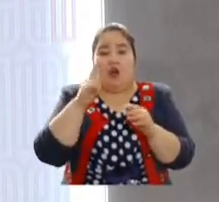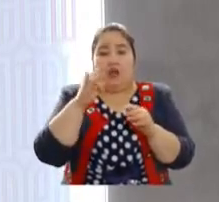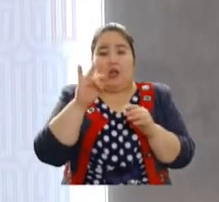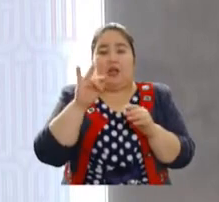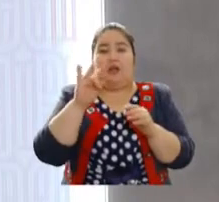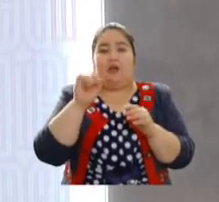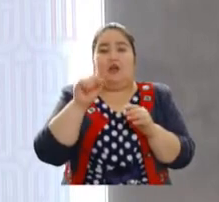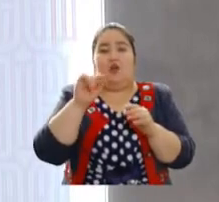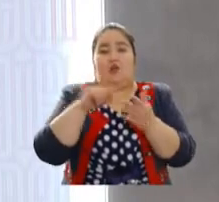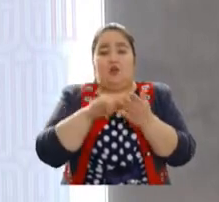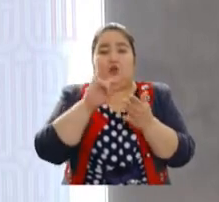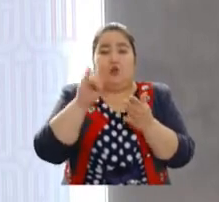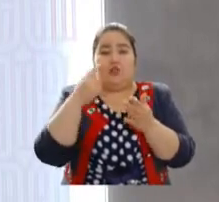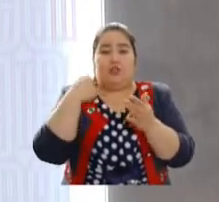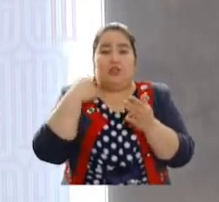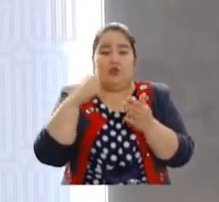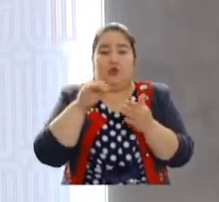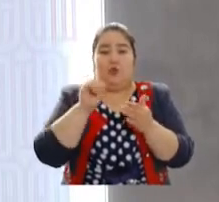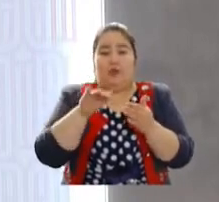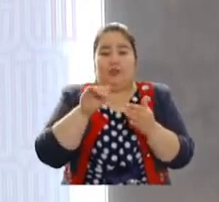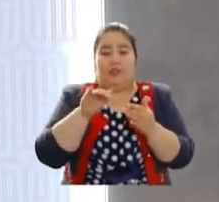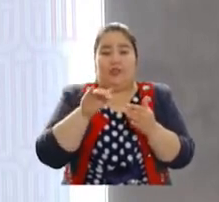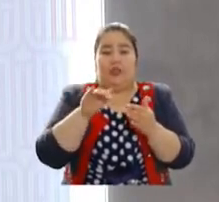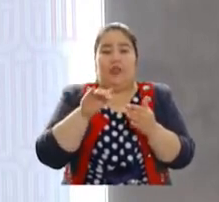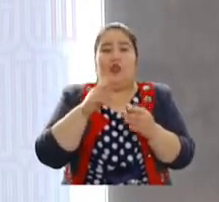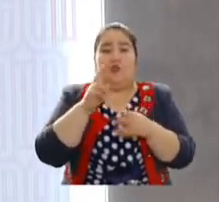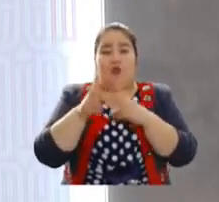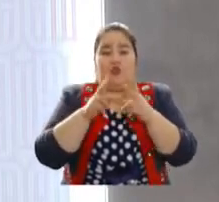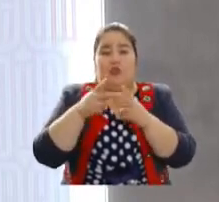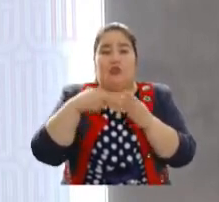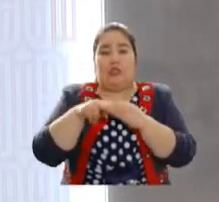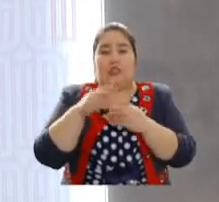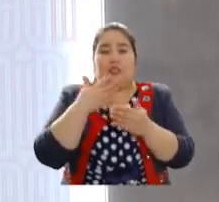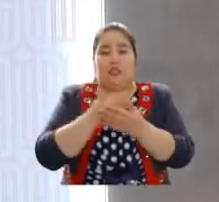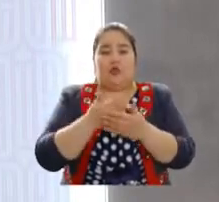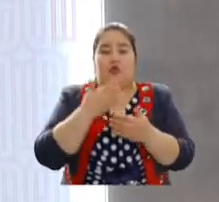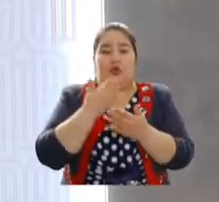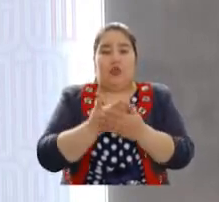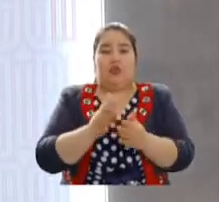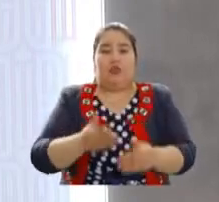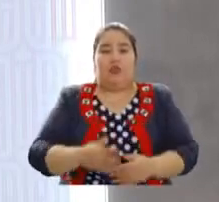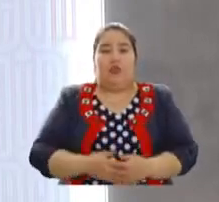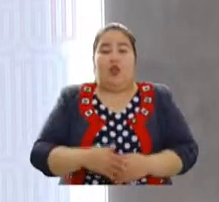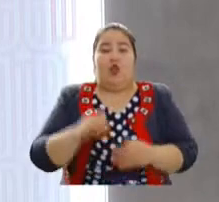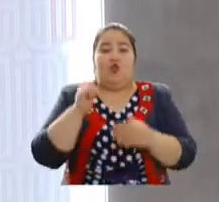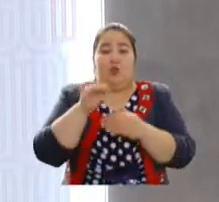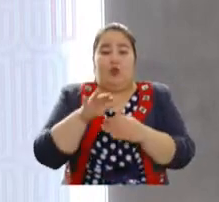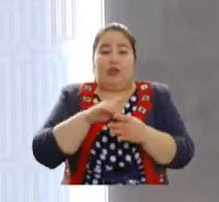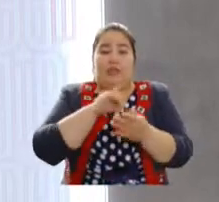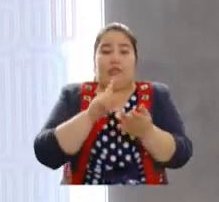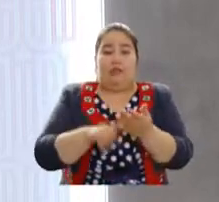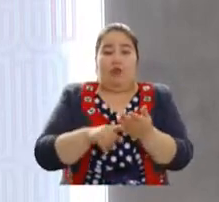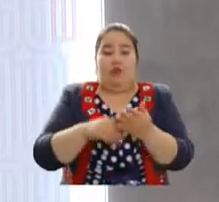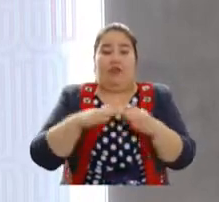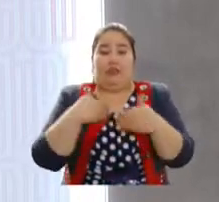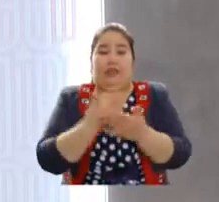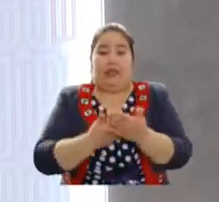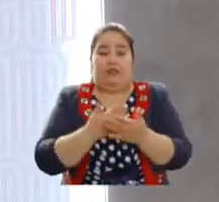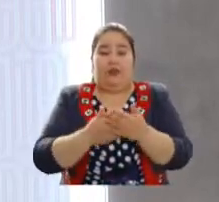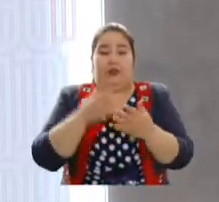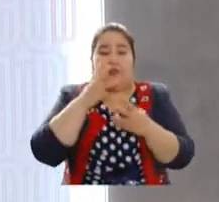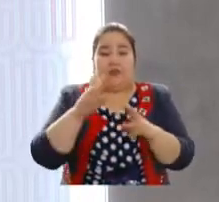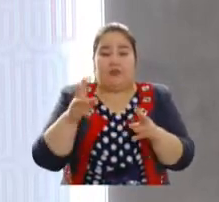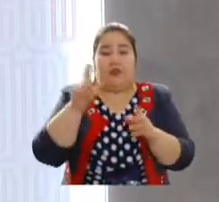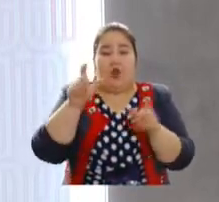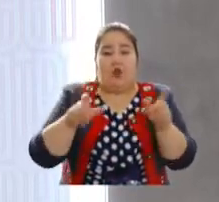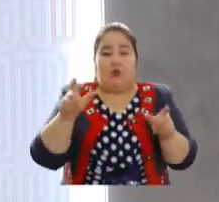info.agro.uz elektron manziliga murojaat etishingiz so'raladi. Yuborilgan savol va takliflarga vazirlik